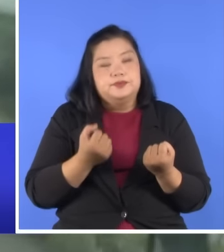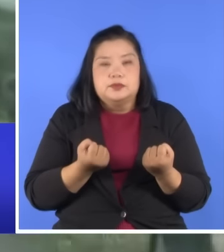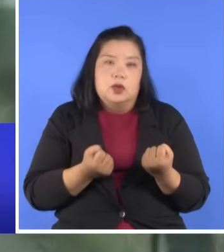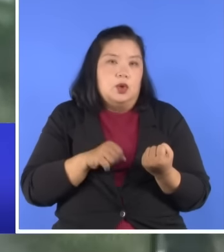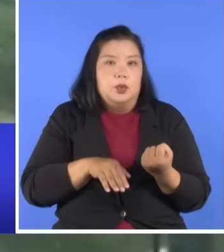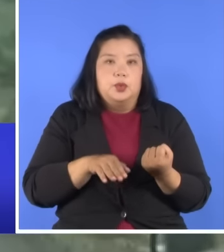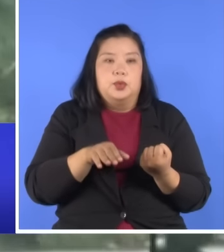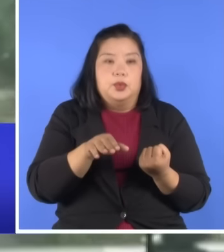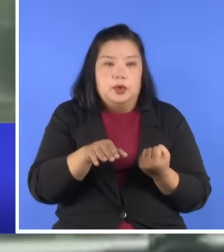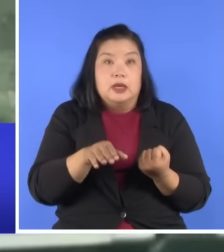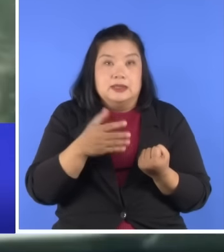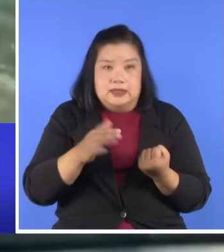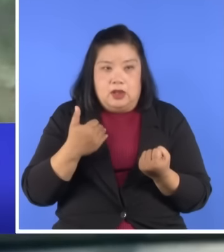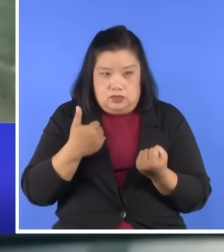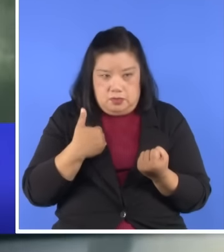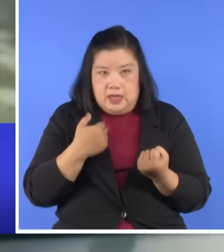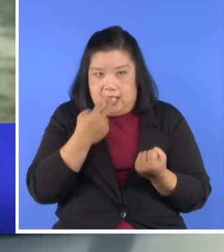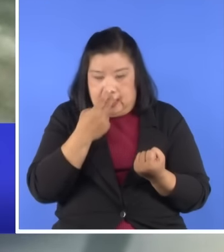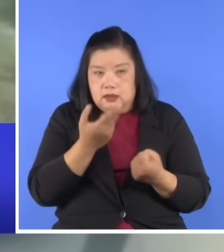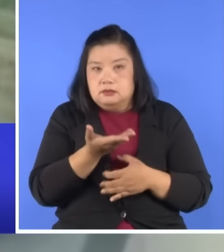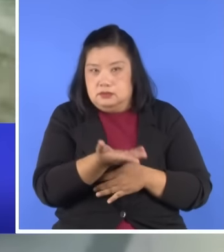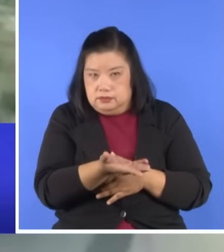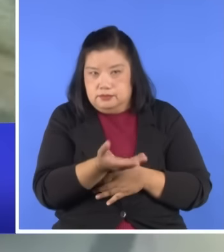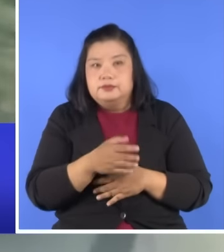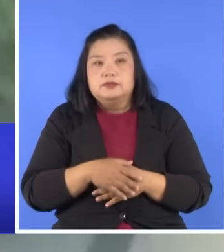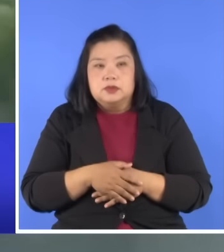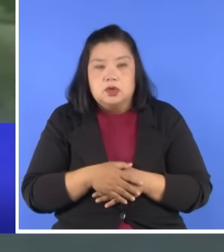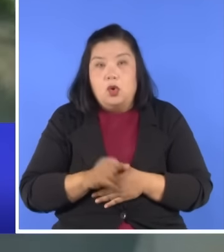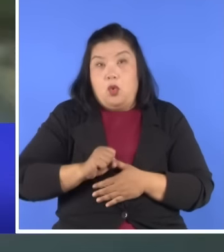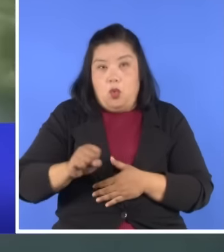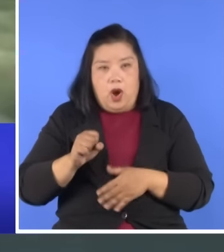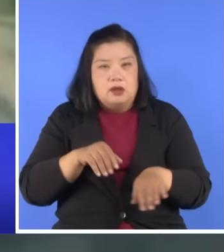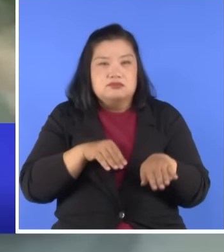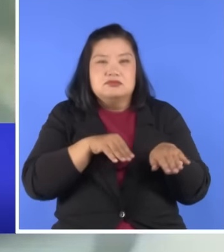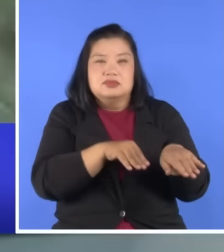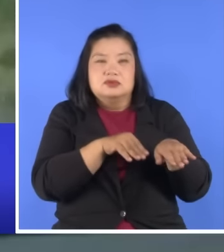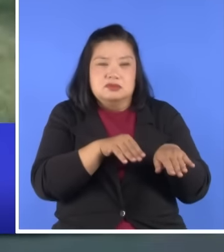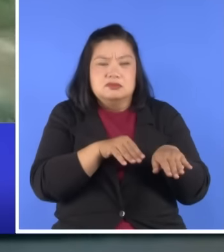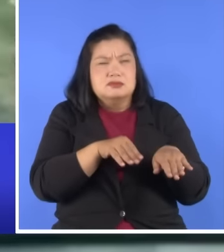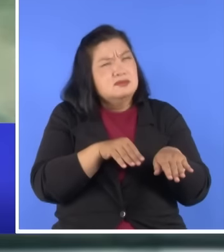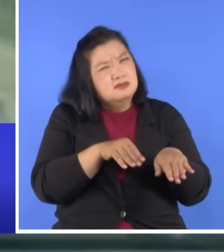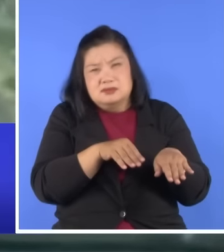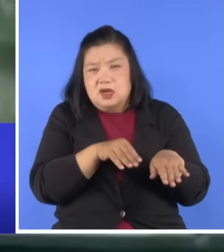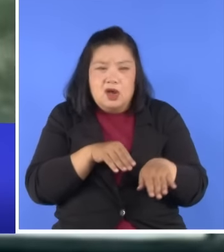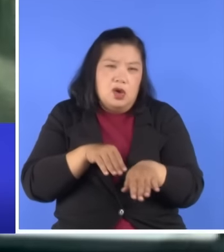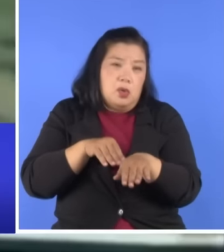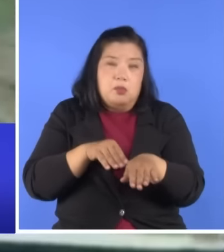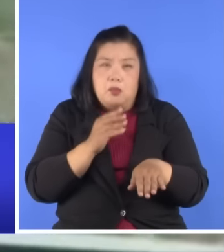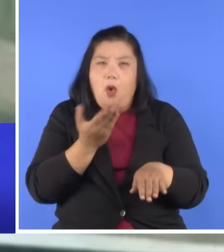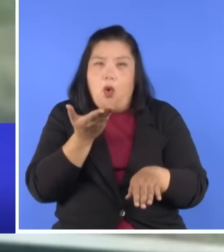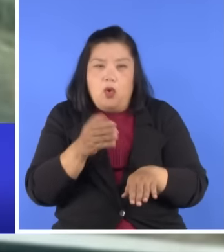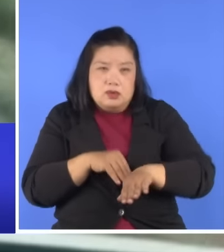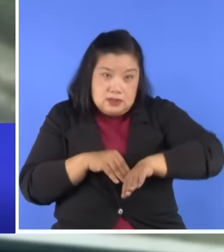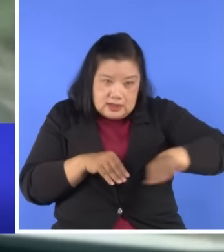เกตเวย์ผ่านปั๊มน้ำมันรถบรรทุกคันที่ว่านี้ขวางค่ะคือไม่ไปไหนเลยอ่ะไม่ชิดซ้ายให้เลยอ่ะ